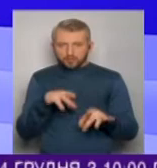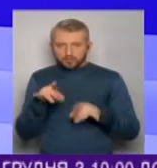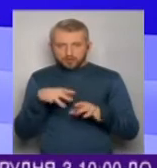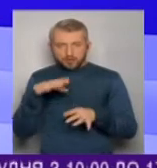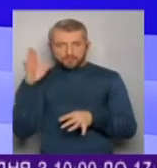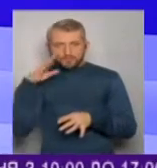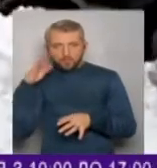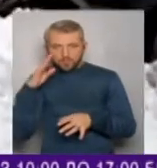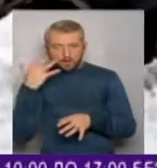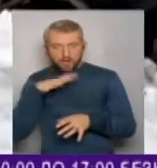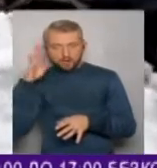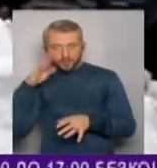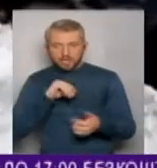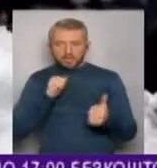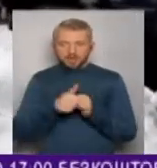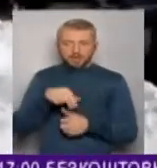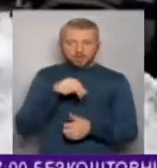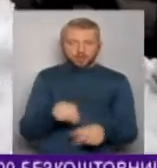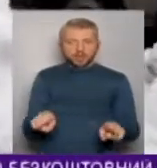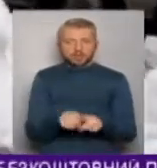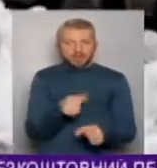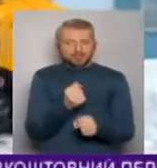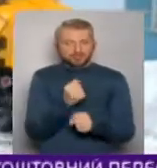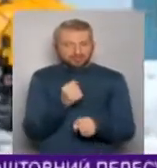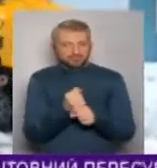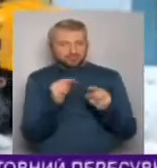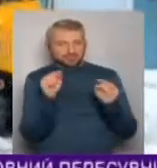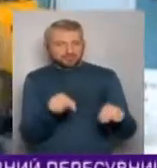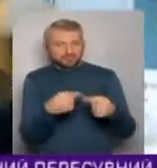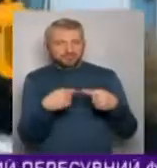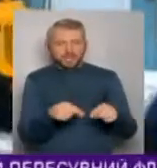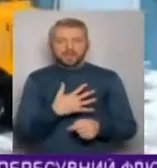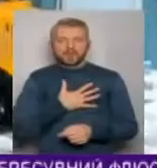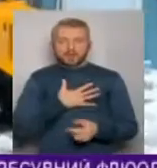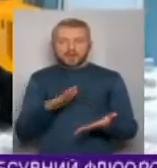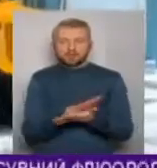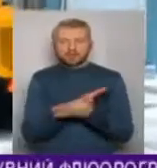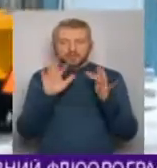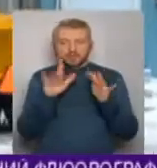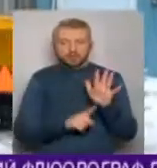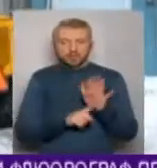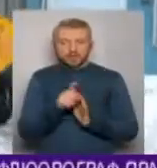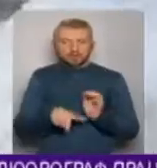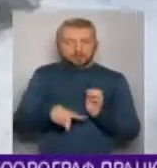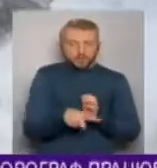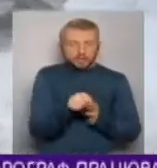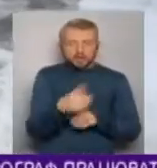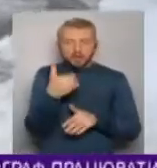та гарячий пісок. Так борються інші країни зі снігопадами. У Канаді чистити сніг починають з доріг. Там